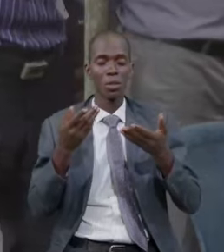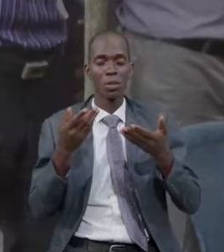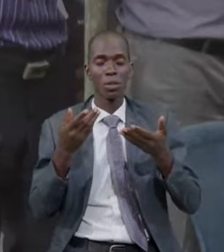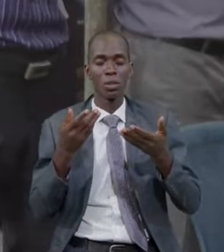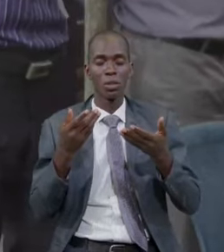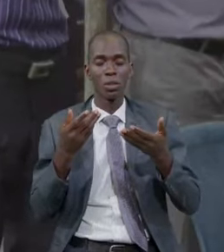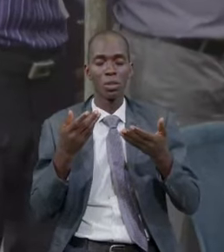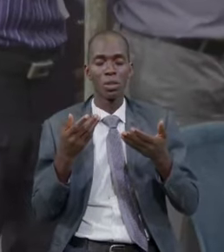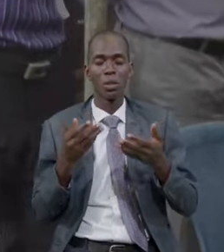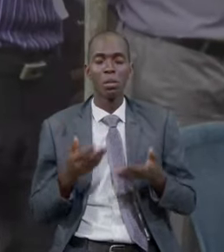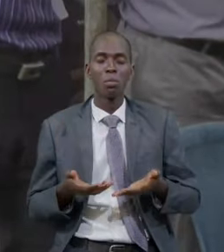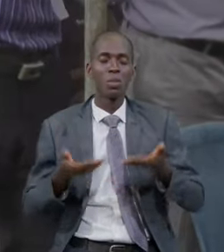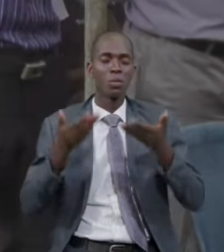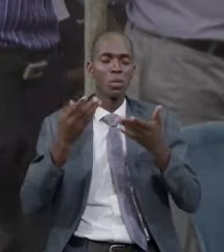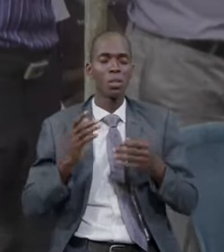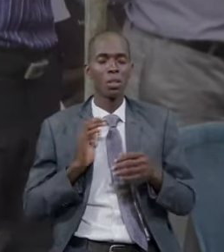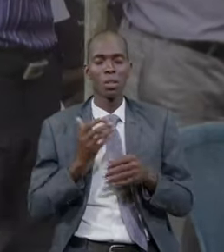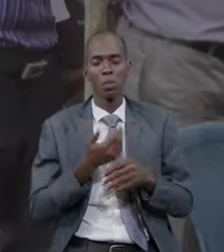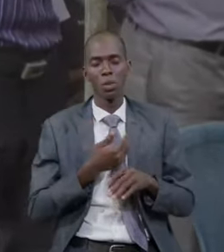notre berger.